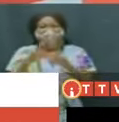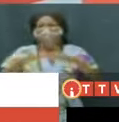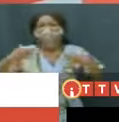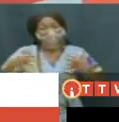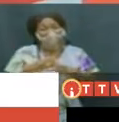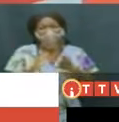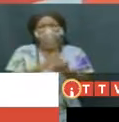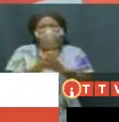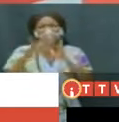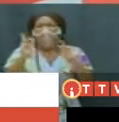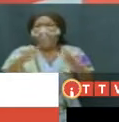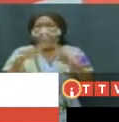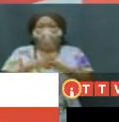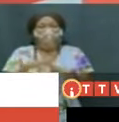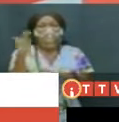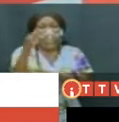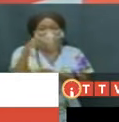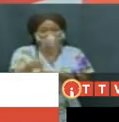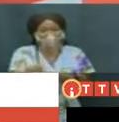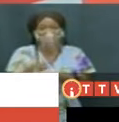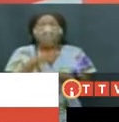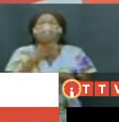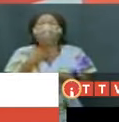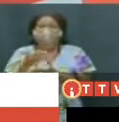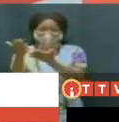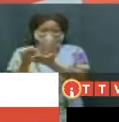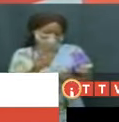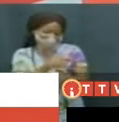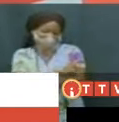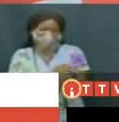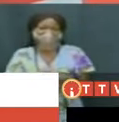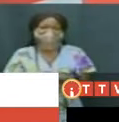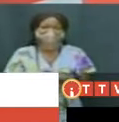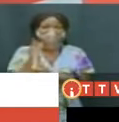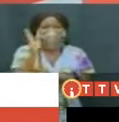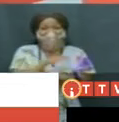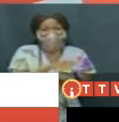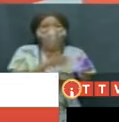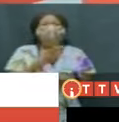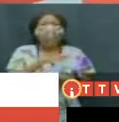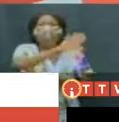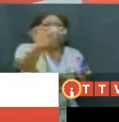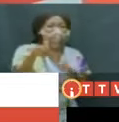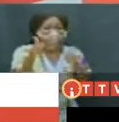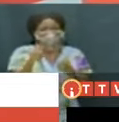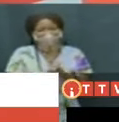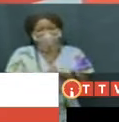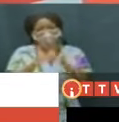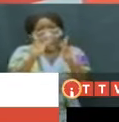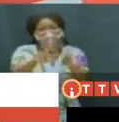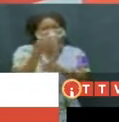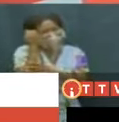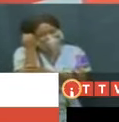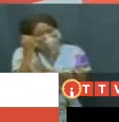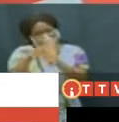akatemera ameneyo pomaliza ndikufunireni nonse zabwino ino amene muli ndi COVID-19 sichirango